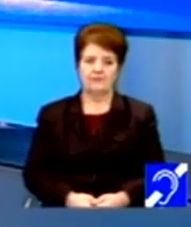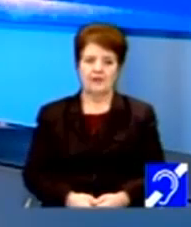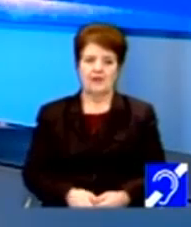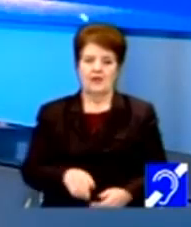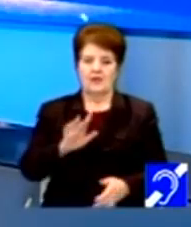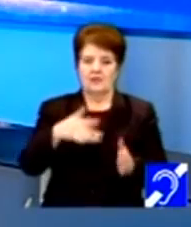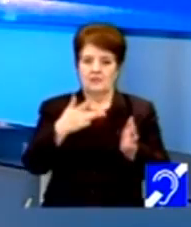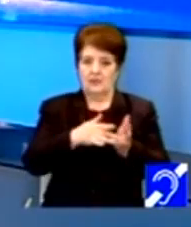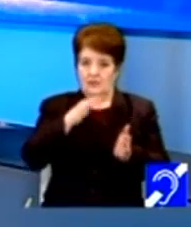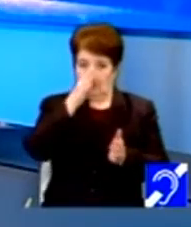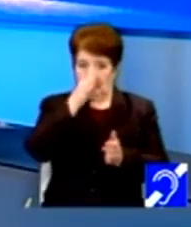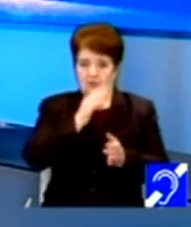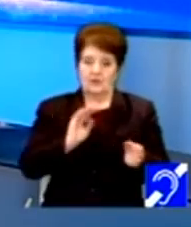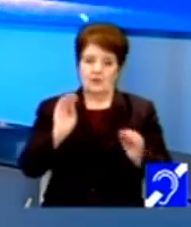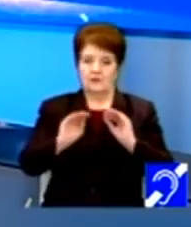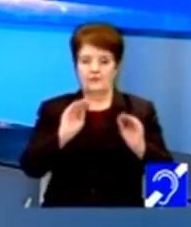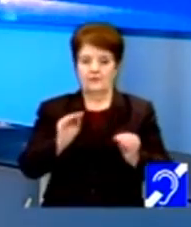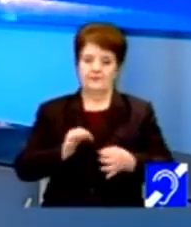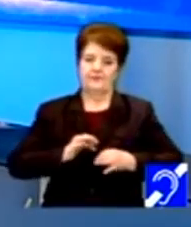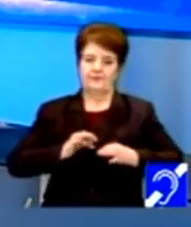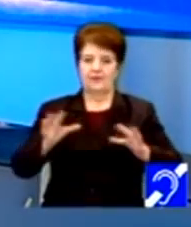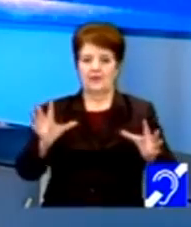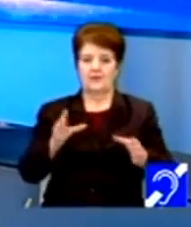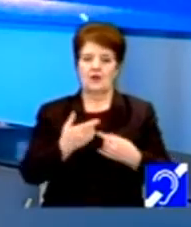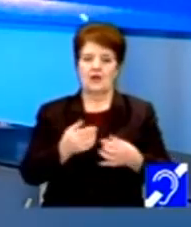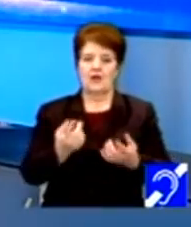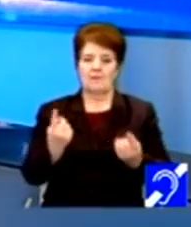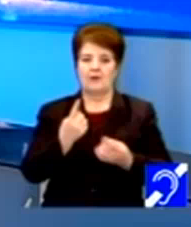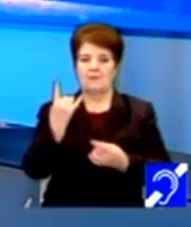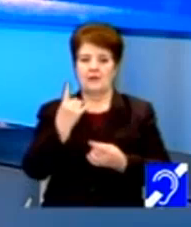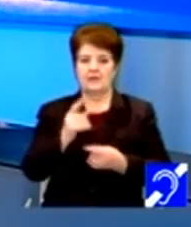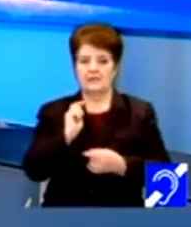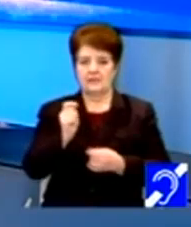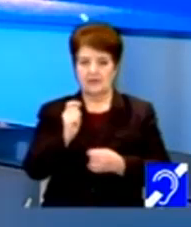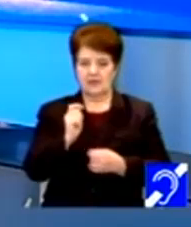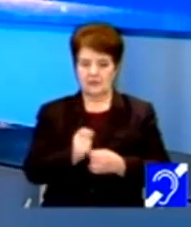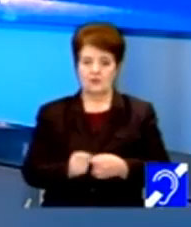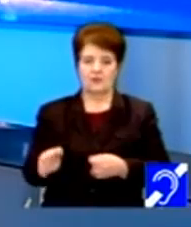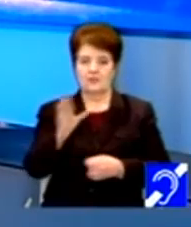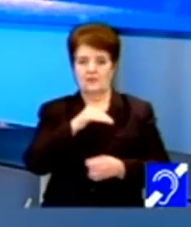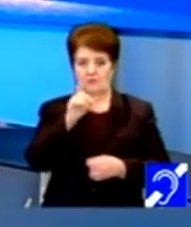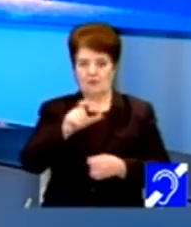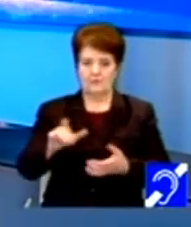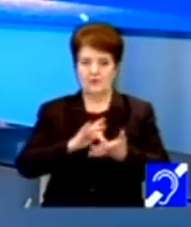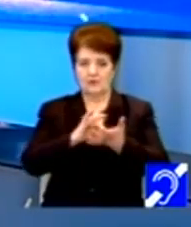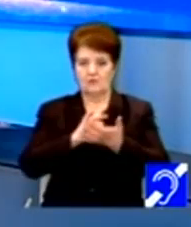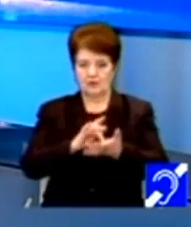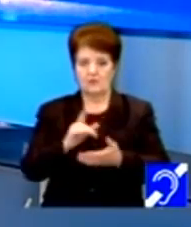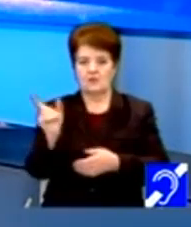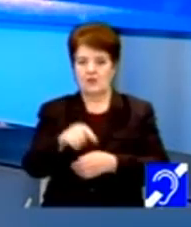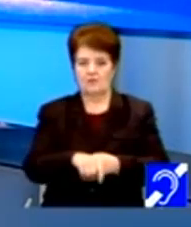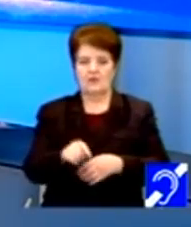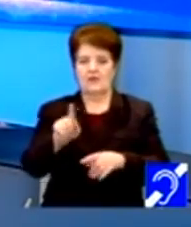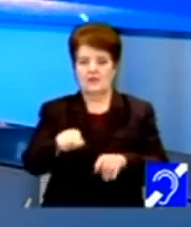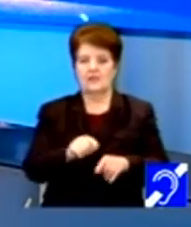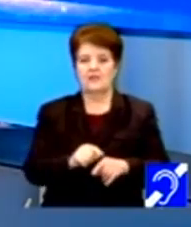Centrul Chișinăului este îmbrăcat în straie de sărbătoare. În prima zi de Crăciun, peste 900 de localnici, dar și turiști, au venit de dimineață